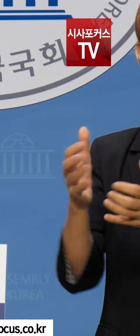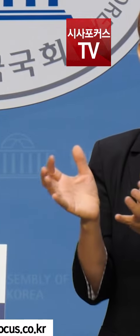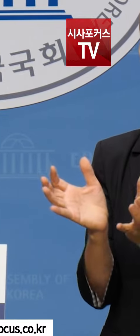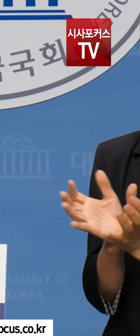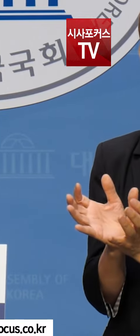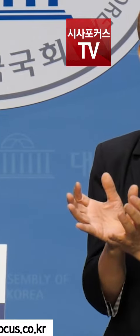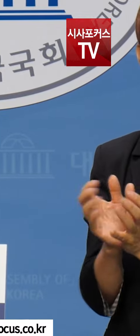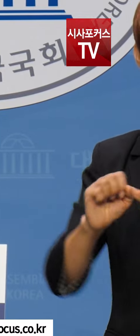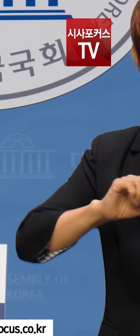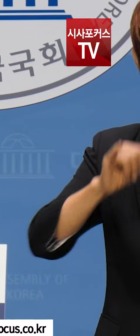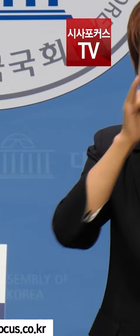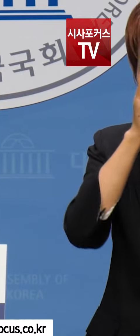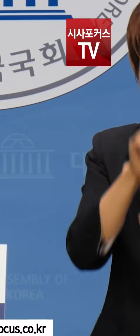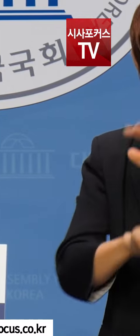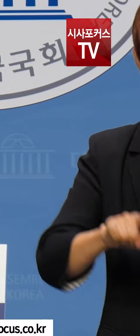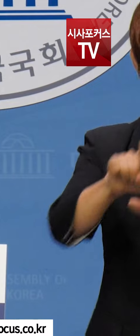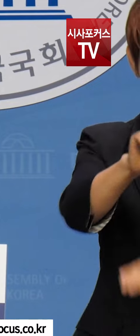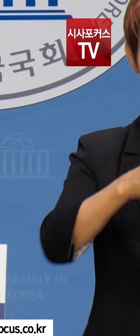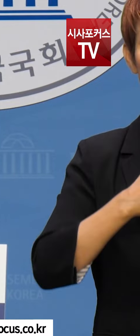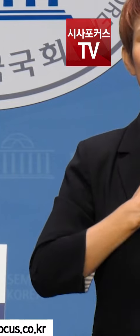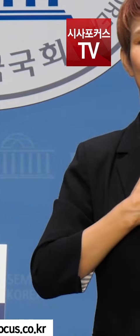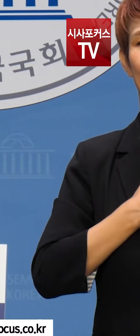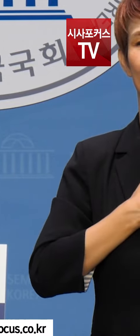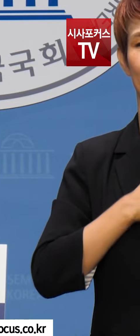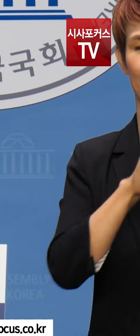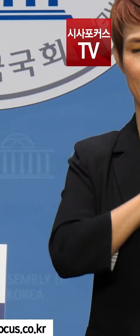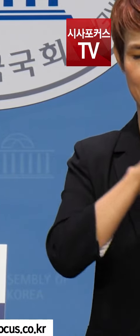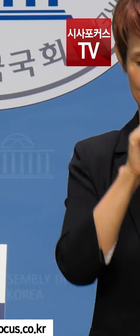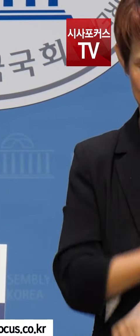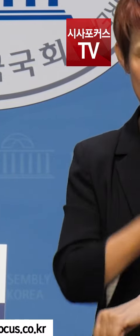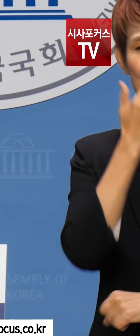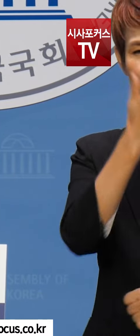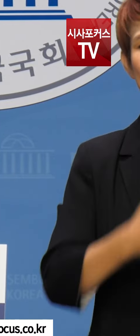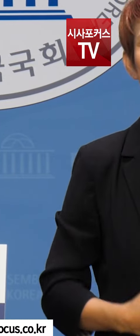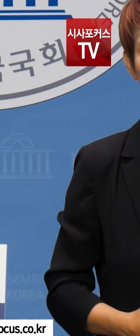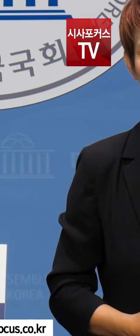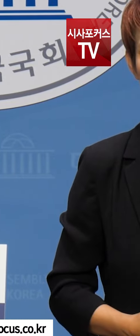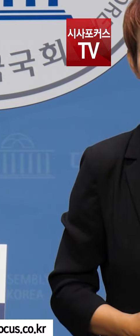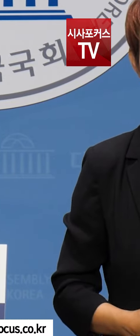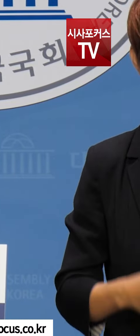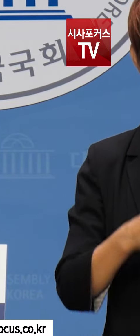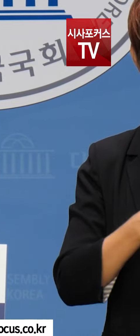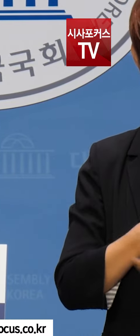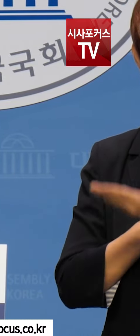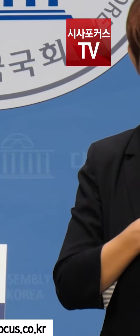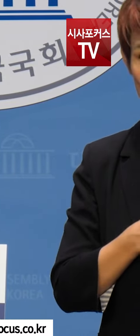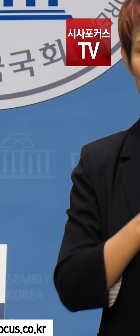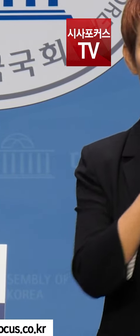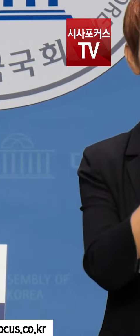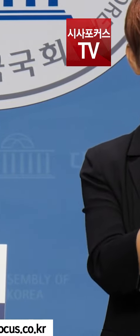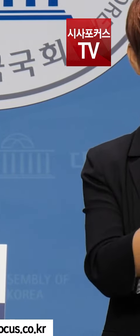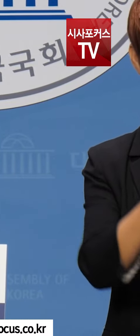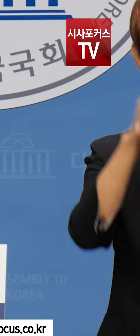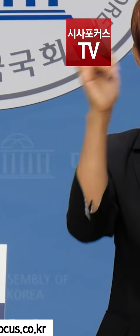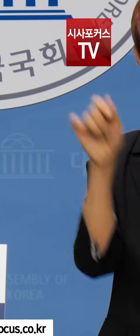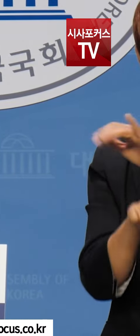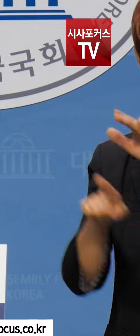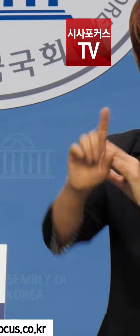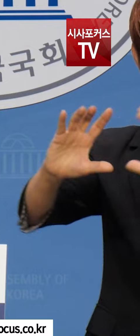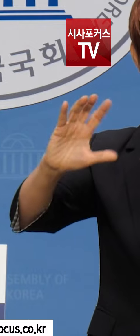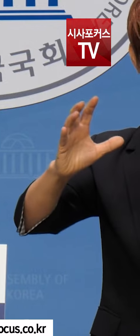예인선의 기수, 김선민이 가장 잘할 수 있습니다. 당원 중심으로 사회권